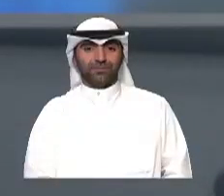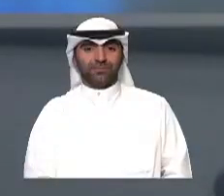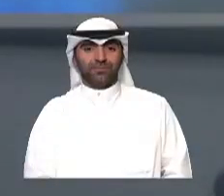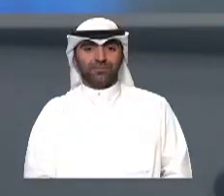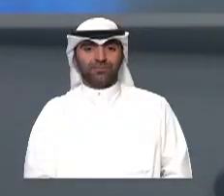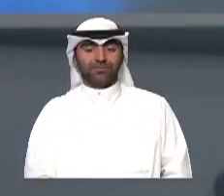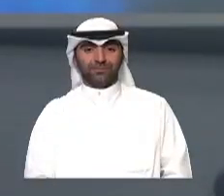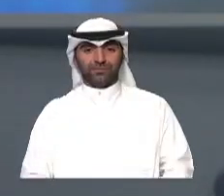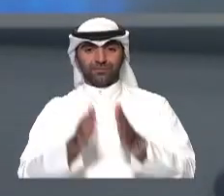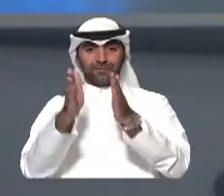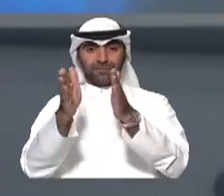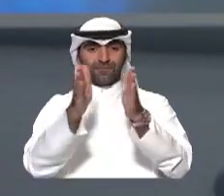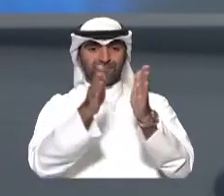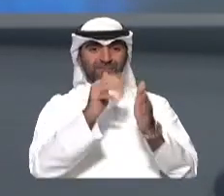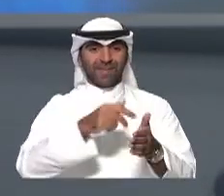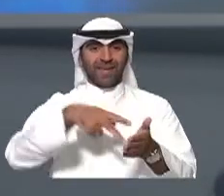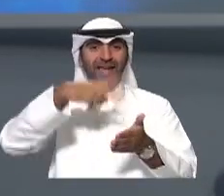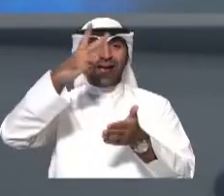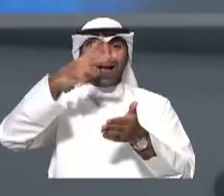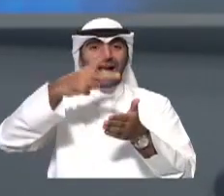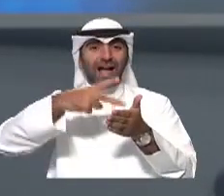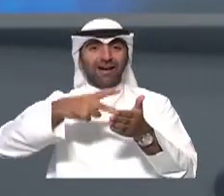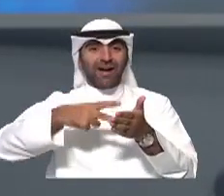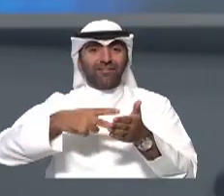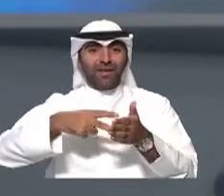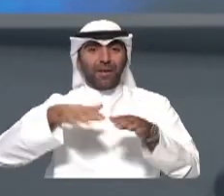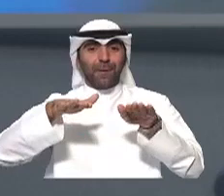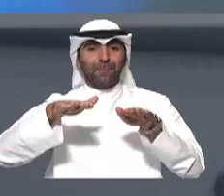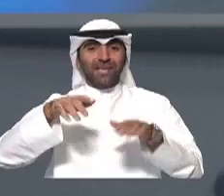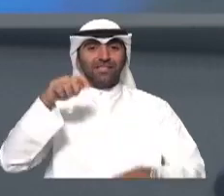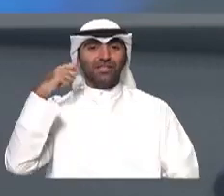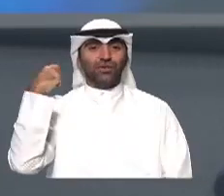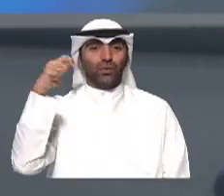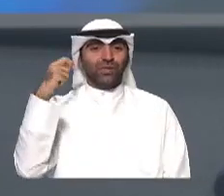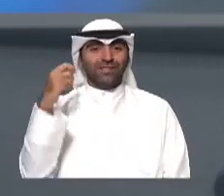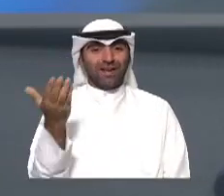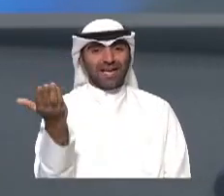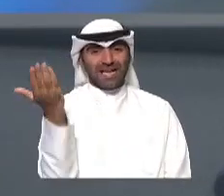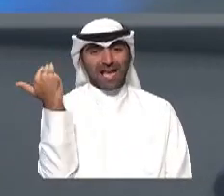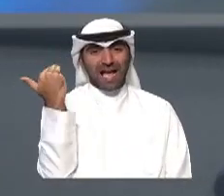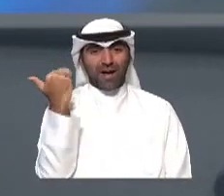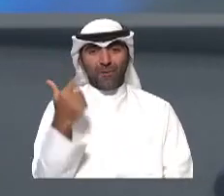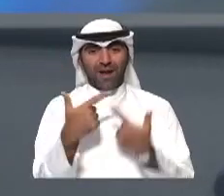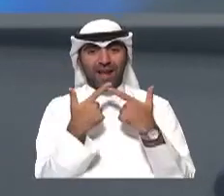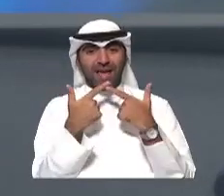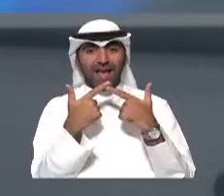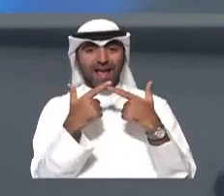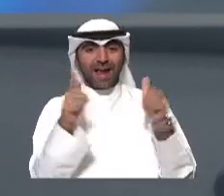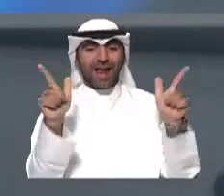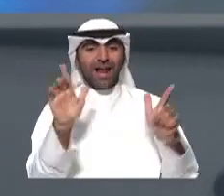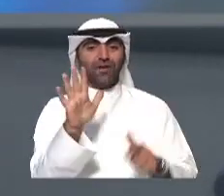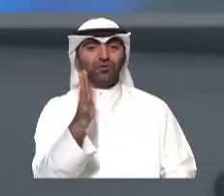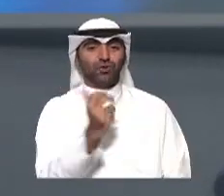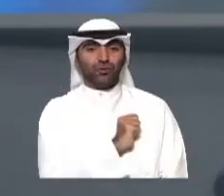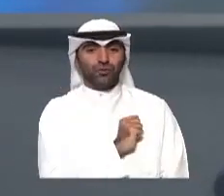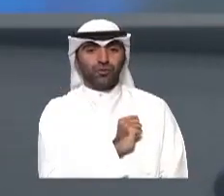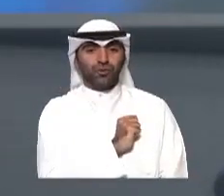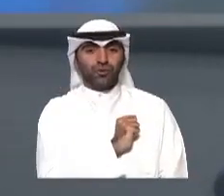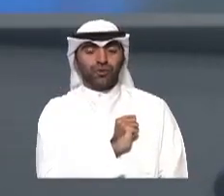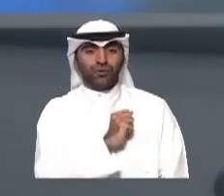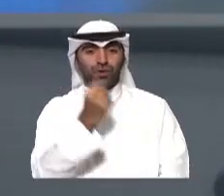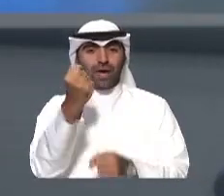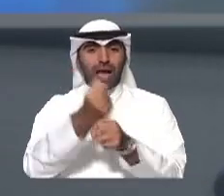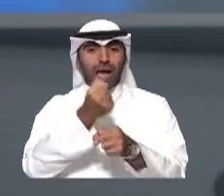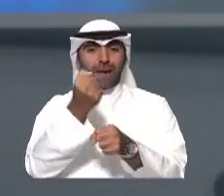ومع دخول قرار مجلس الوزراء حيز التنفيذ بعودة نظام الدوام الرسمي المعتاد لموظفي وزارات الدولة، شهدت